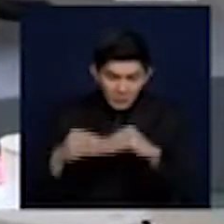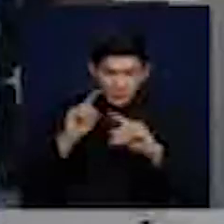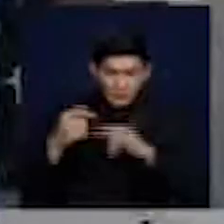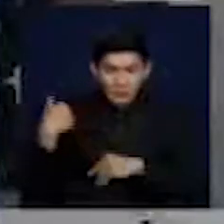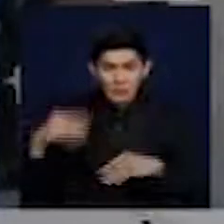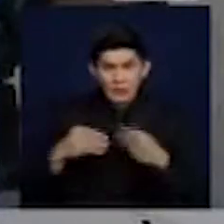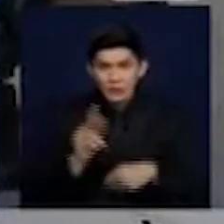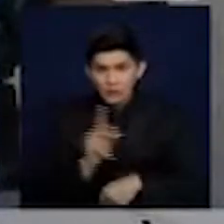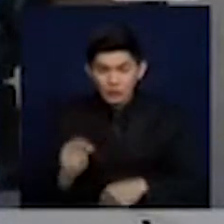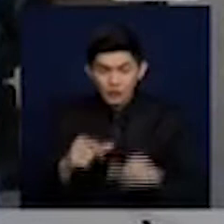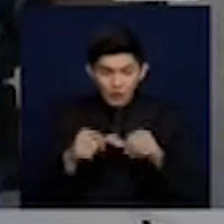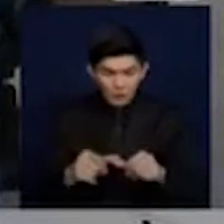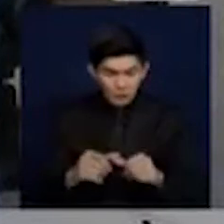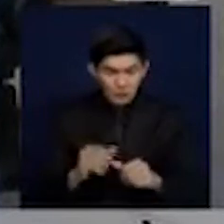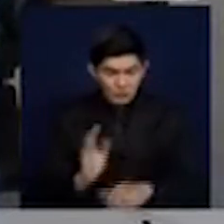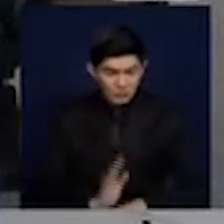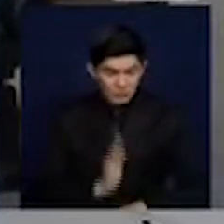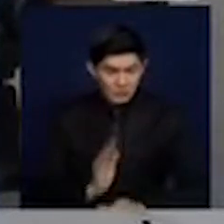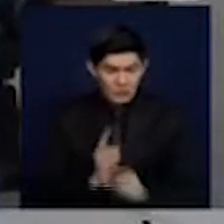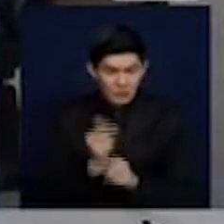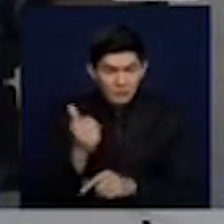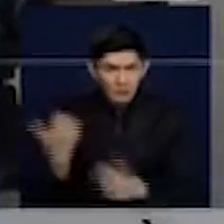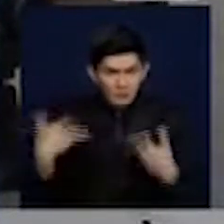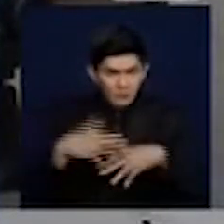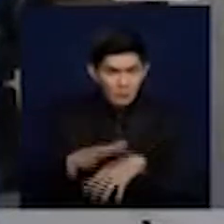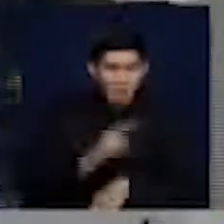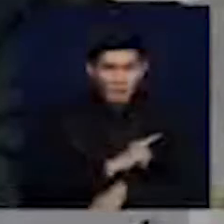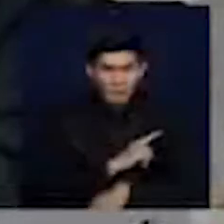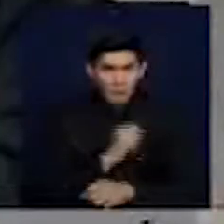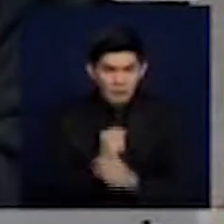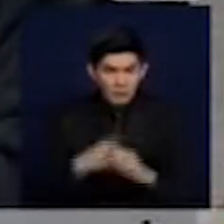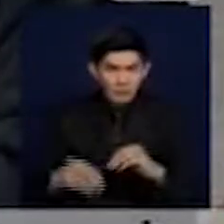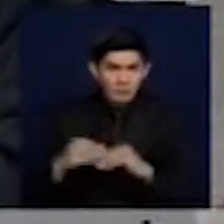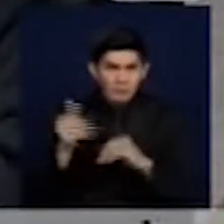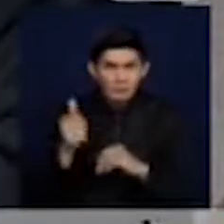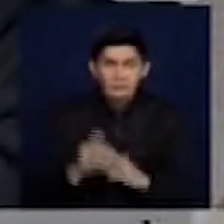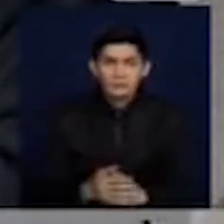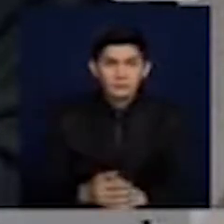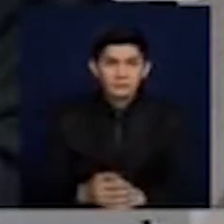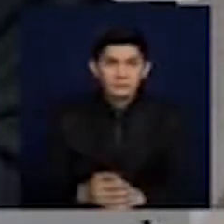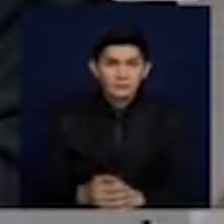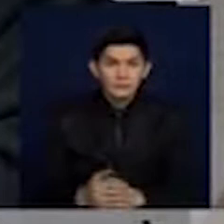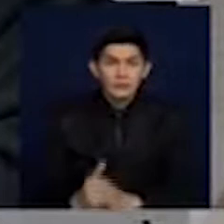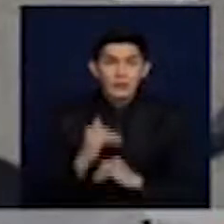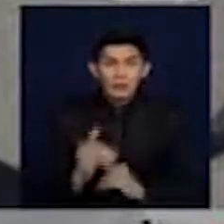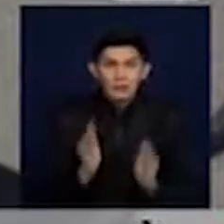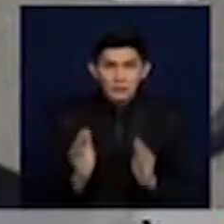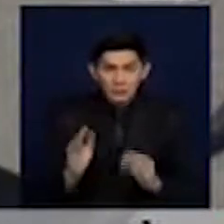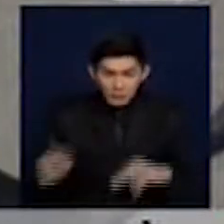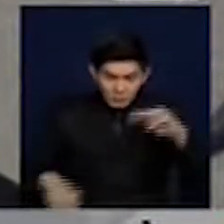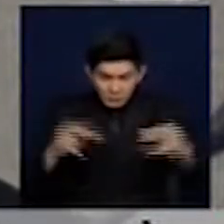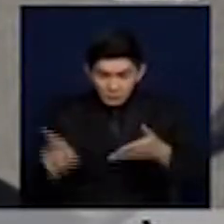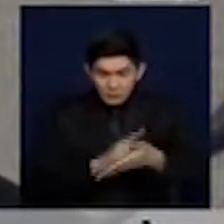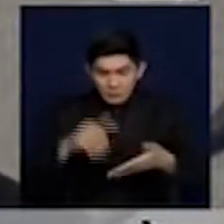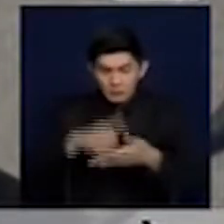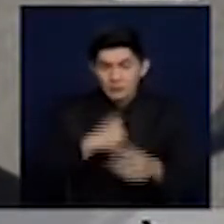ให้กกต.อยู่ได้อย่างสมศักดิ์ศรีและสอดคล้องกับภาระงานที่เพิ่มขึ้นส่วนการกำหนดให้มีผู้ตรวจการเลือกตั้งมาทำหน้า